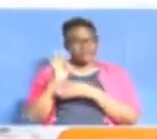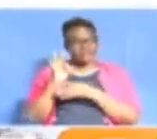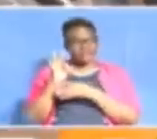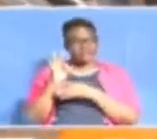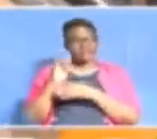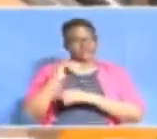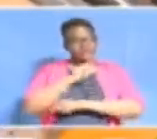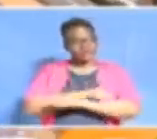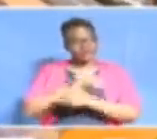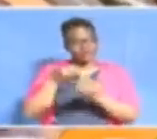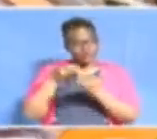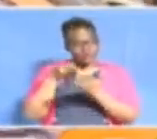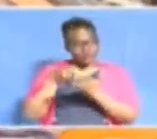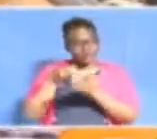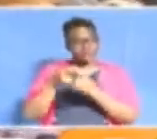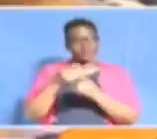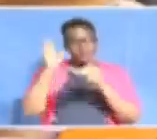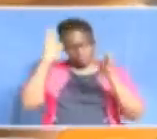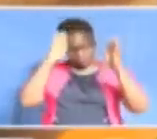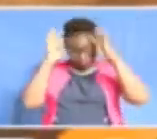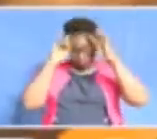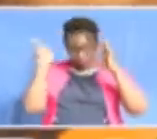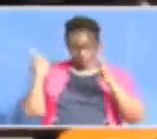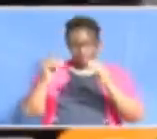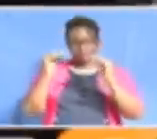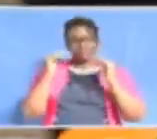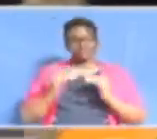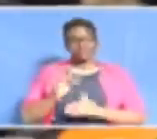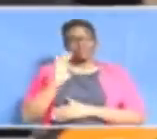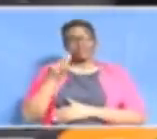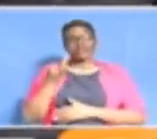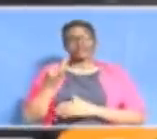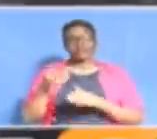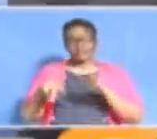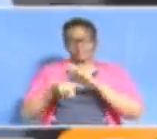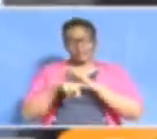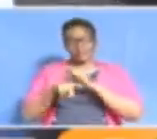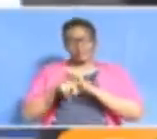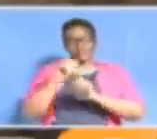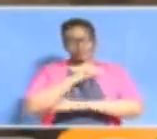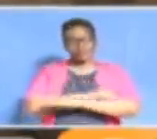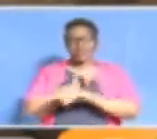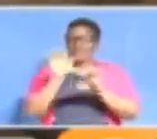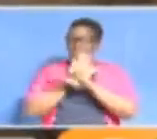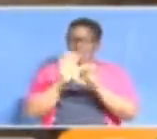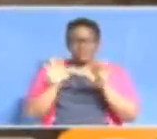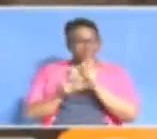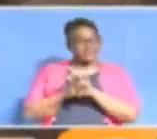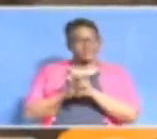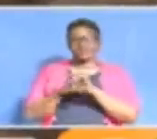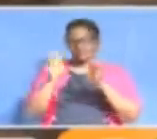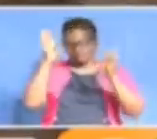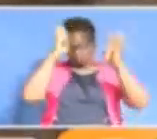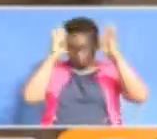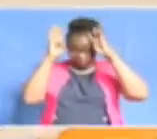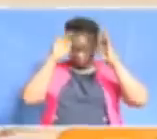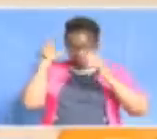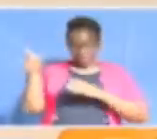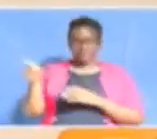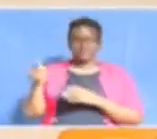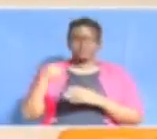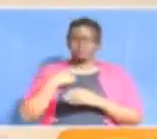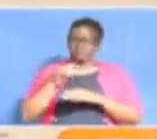fees na punda. Watatu wako primary school. Kila kitu kwangu ni punda. Ndiye inanilipia nyumba. Huwa namuita